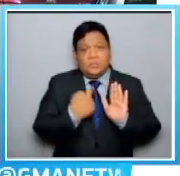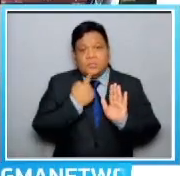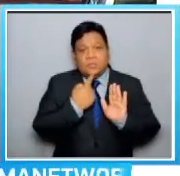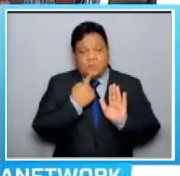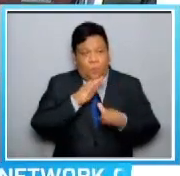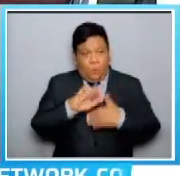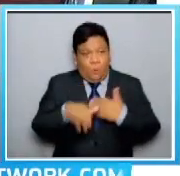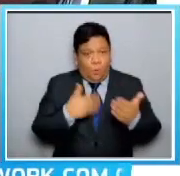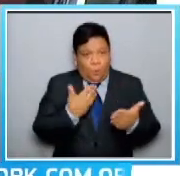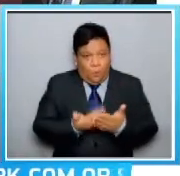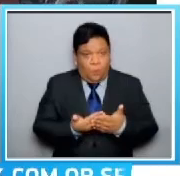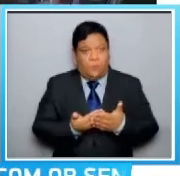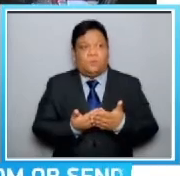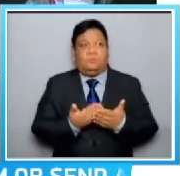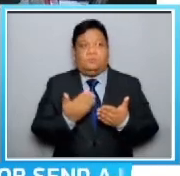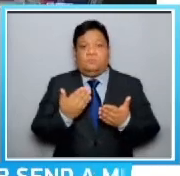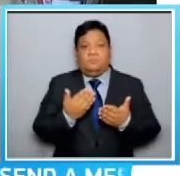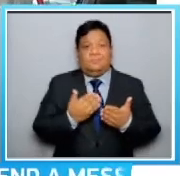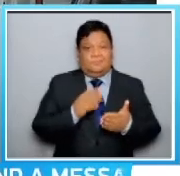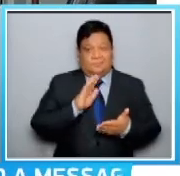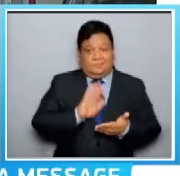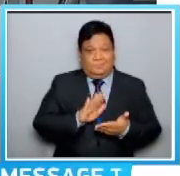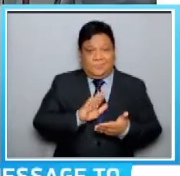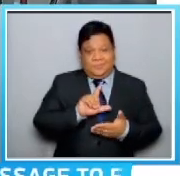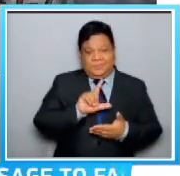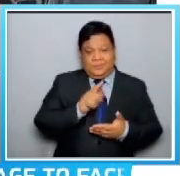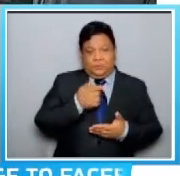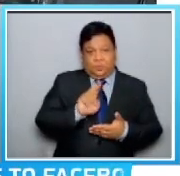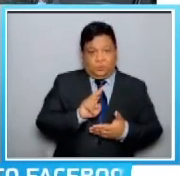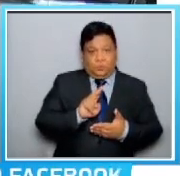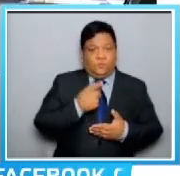ng share ng local government of Quezon City will be